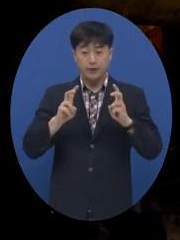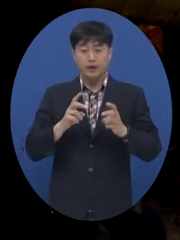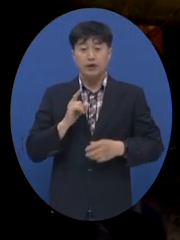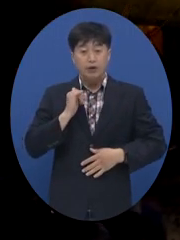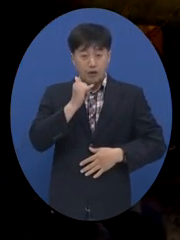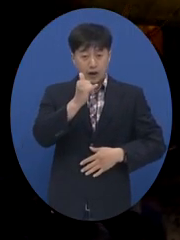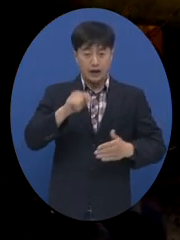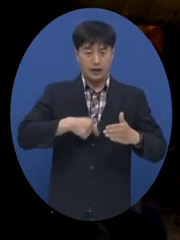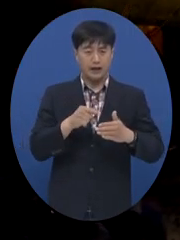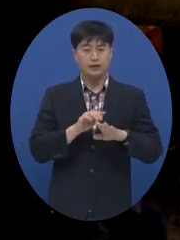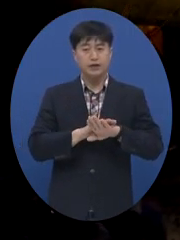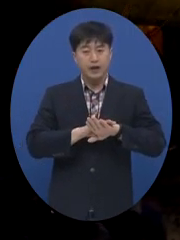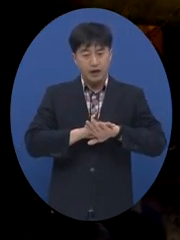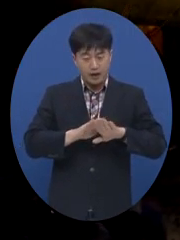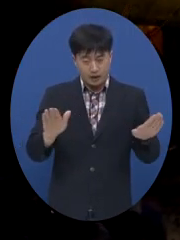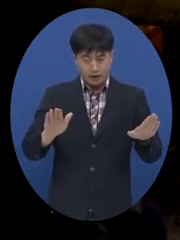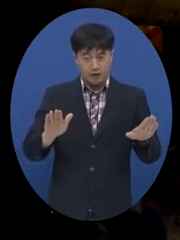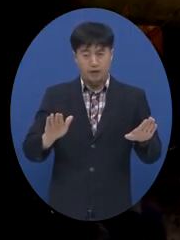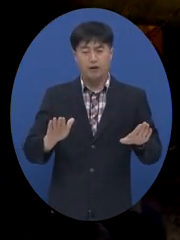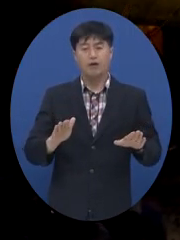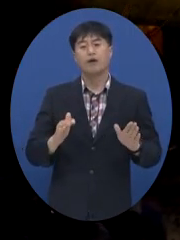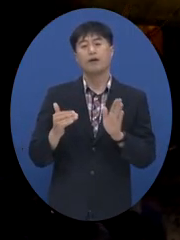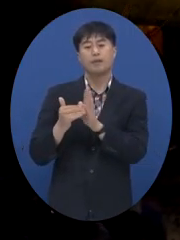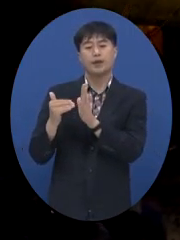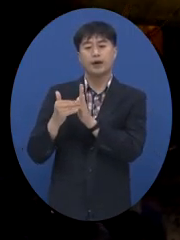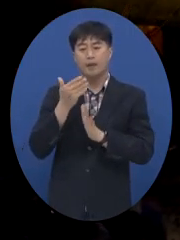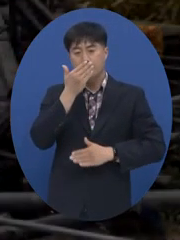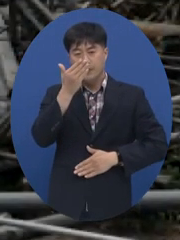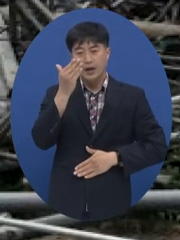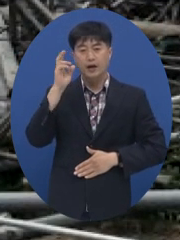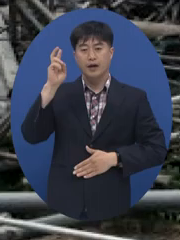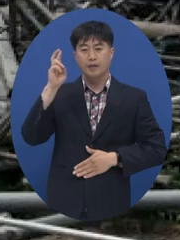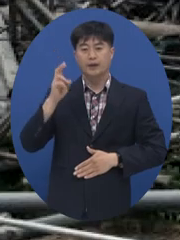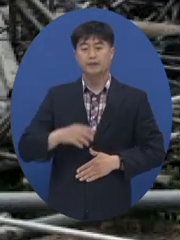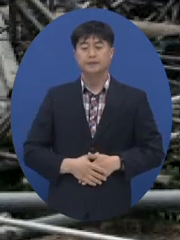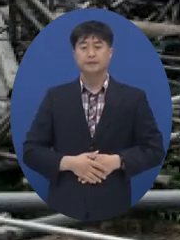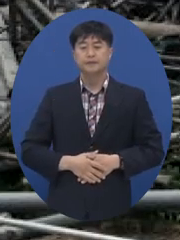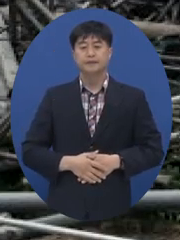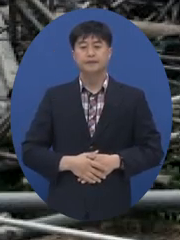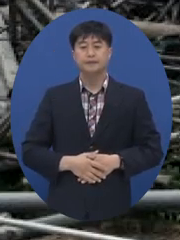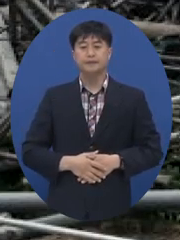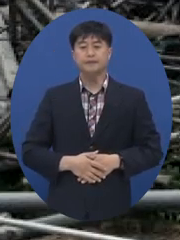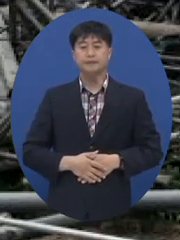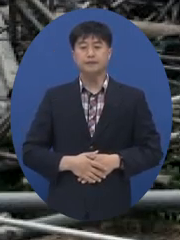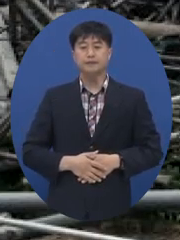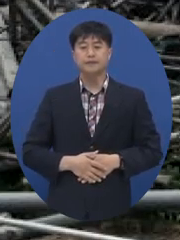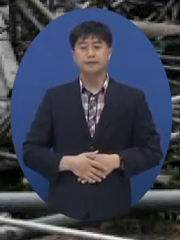내부적으로 사고를 처리하는 부작용을 막을 수 있을 것으로 전망하고 있습니다.